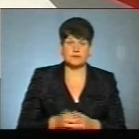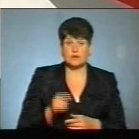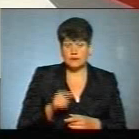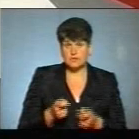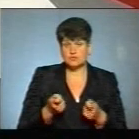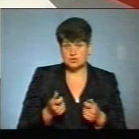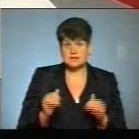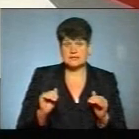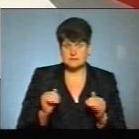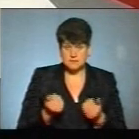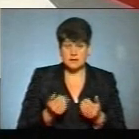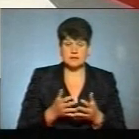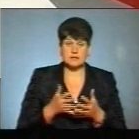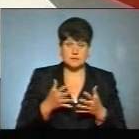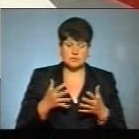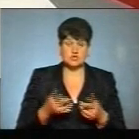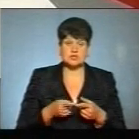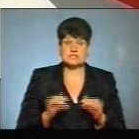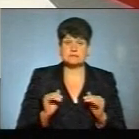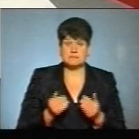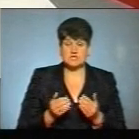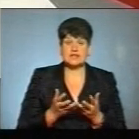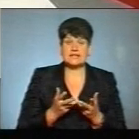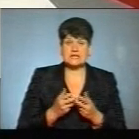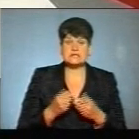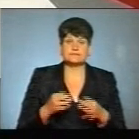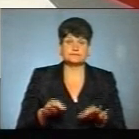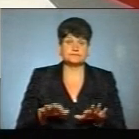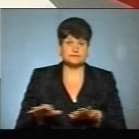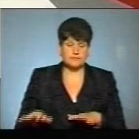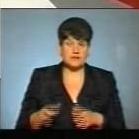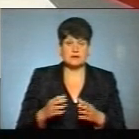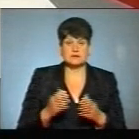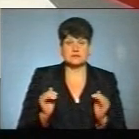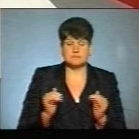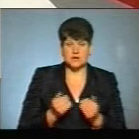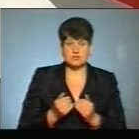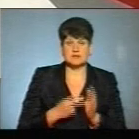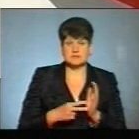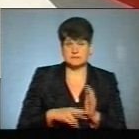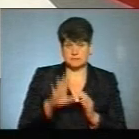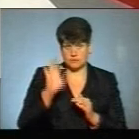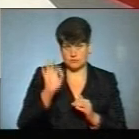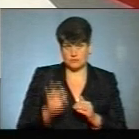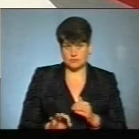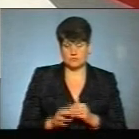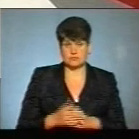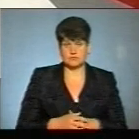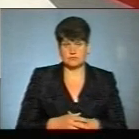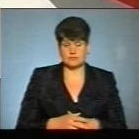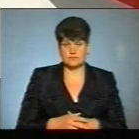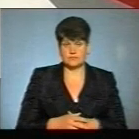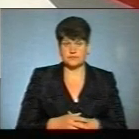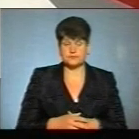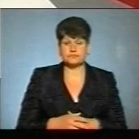звичайно, трохи зменшилася. Найбільше це зменшилась кількість вакансій. Вона практично зменшилась на 2/3 від того, що було в такий час минулого року.